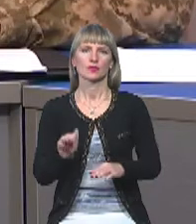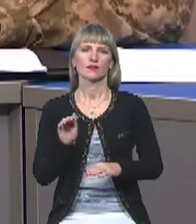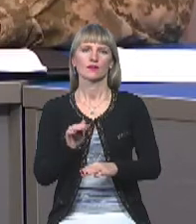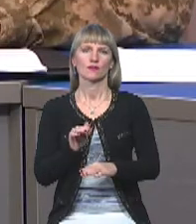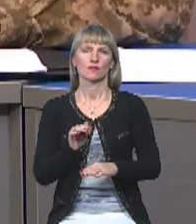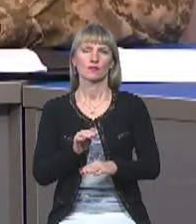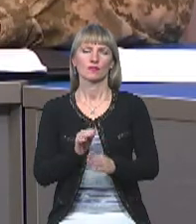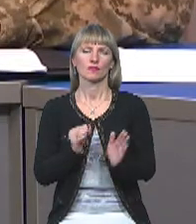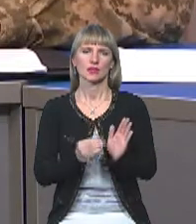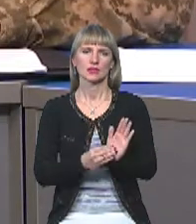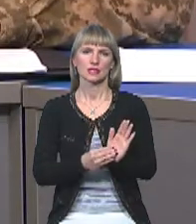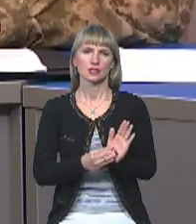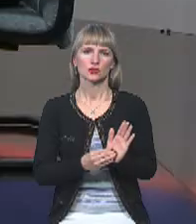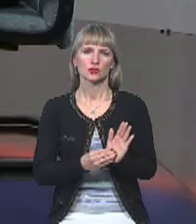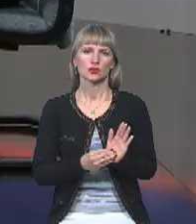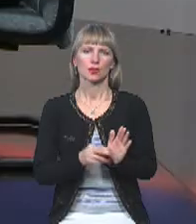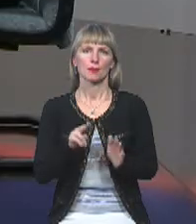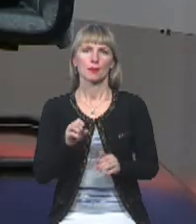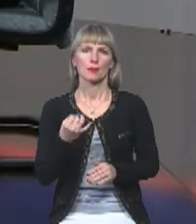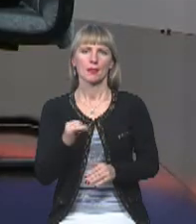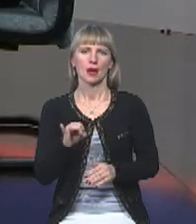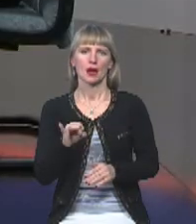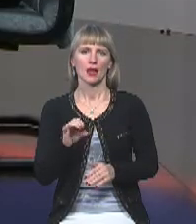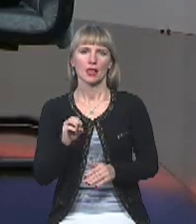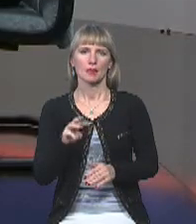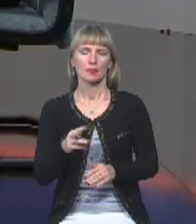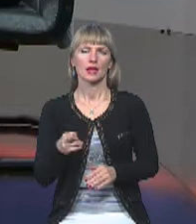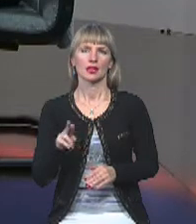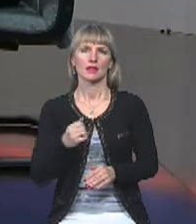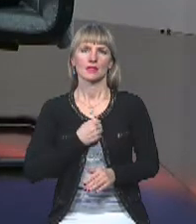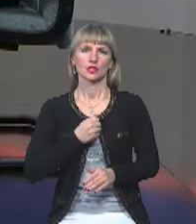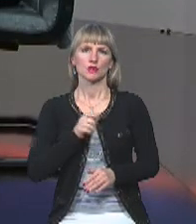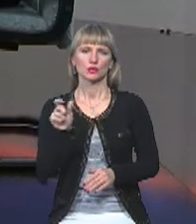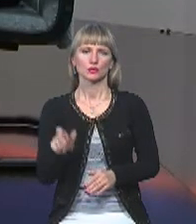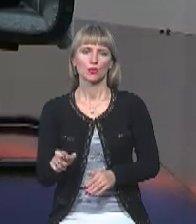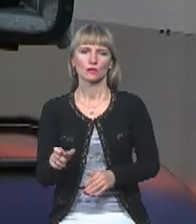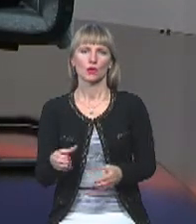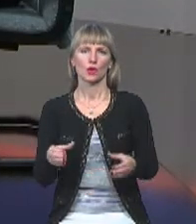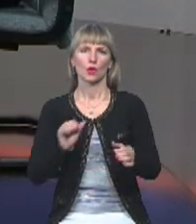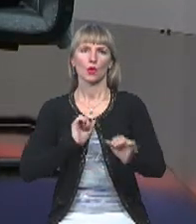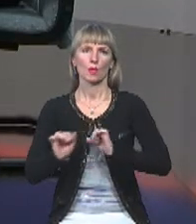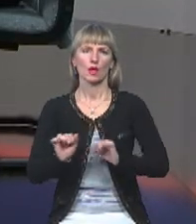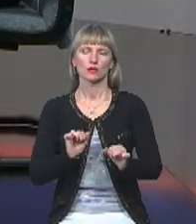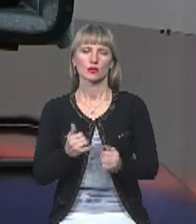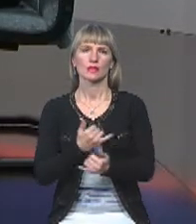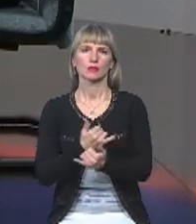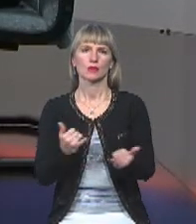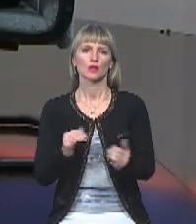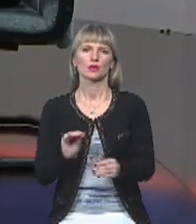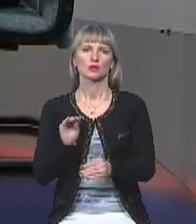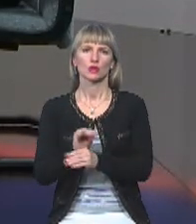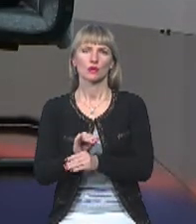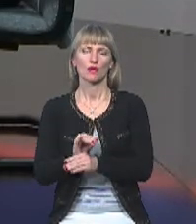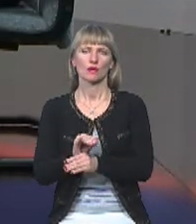визначено паєм для військовослужбовця, командування забезпечує